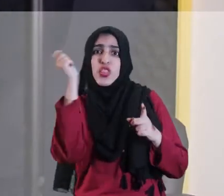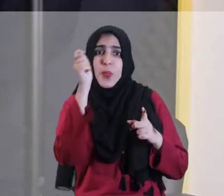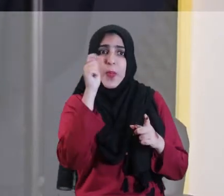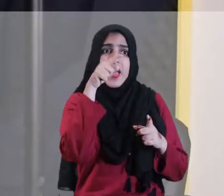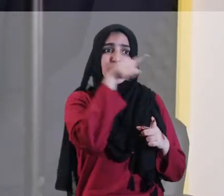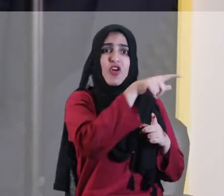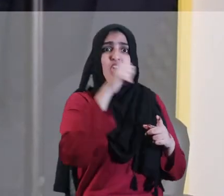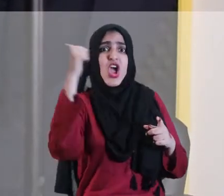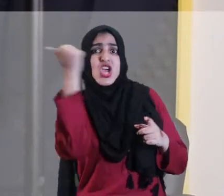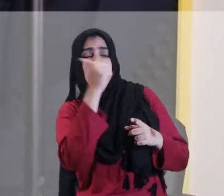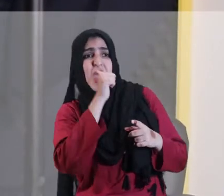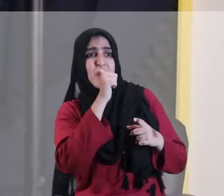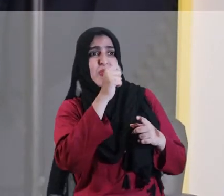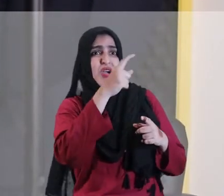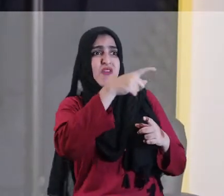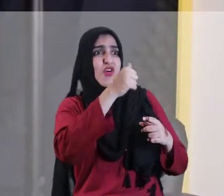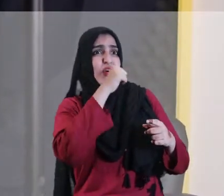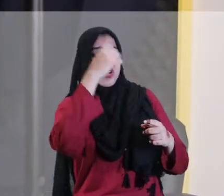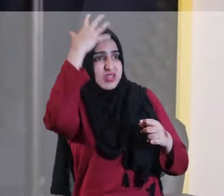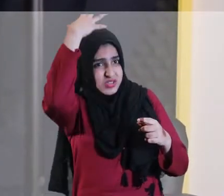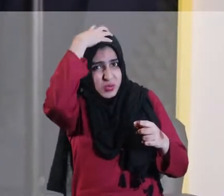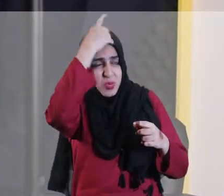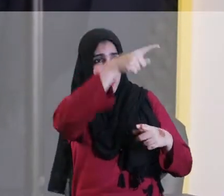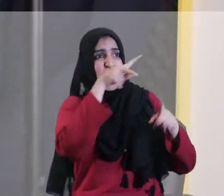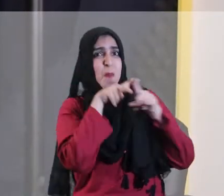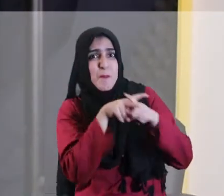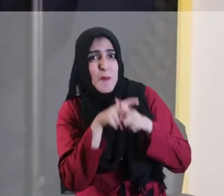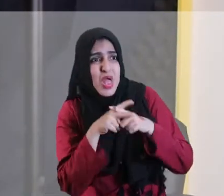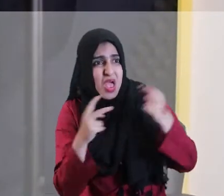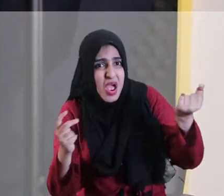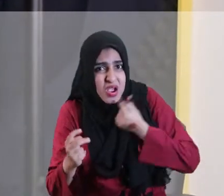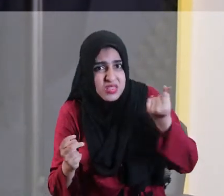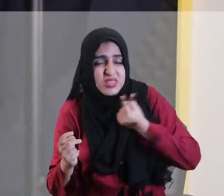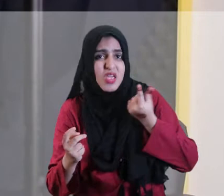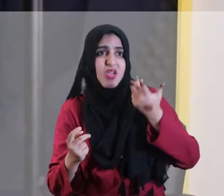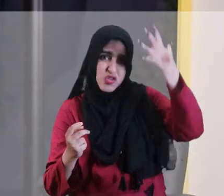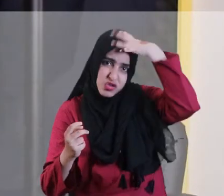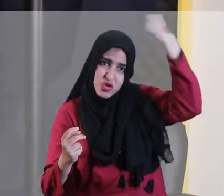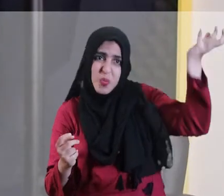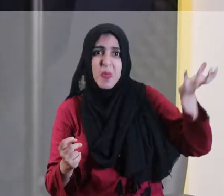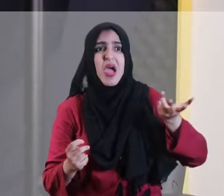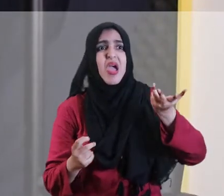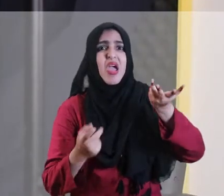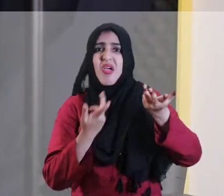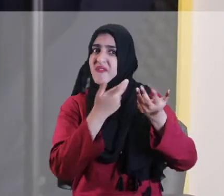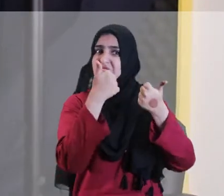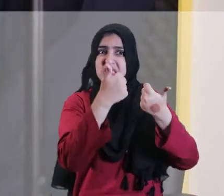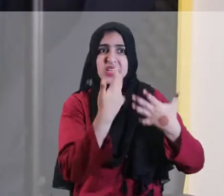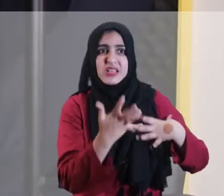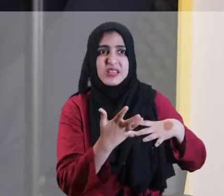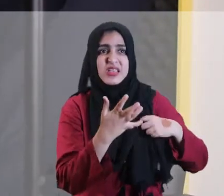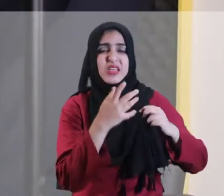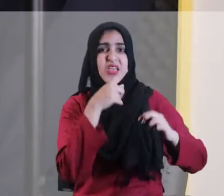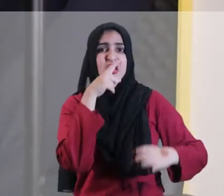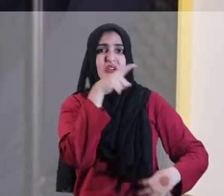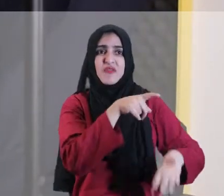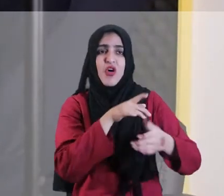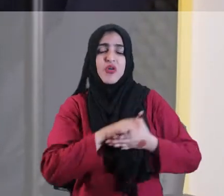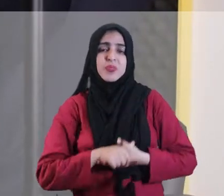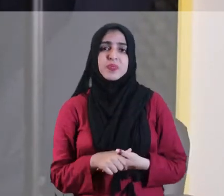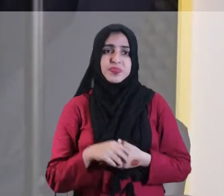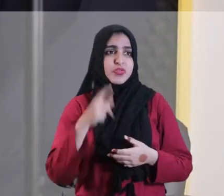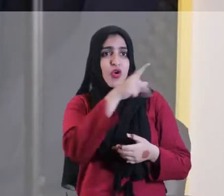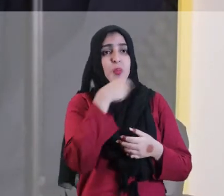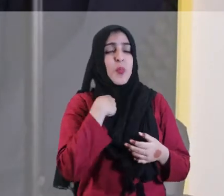मेरी टोपी का तो मजाक उड़ाया कि यह मुझे दे दो तुम क्या मैंने क्या यह कमाई आती है से नहीं मिलती उनका दिल में